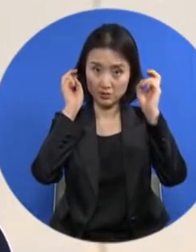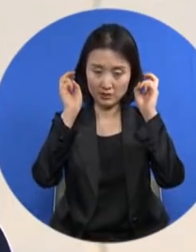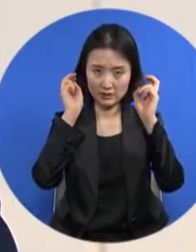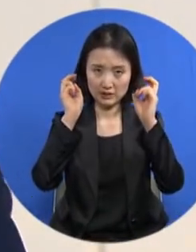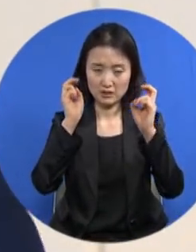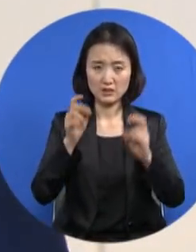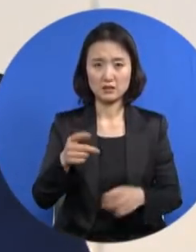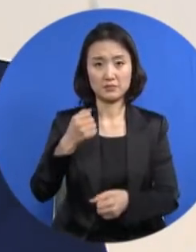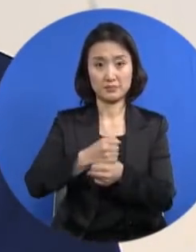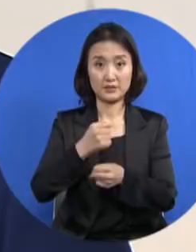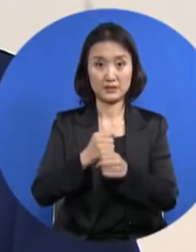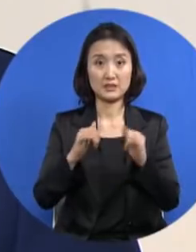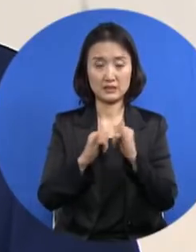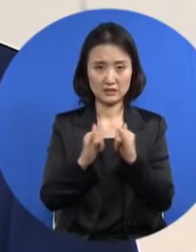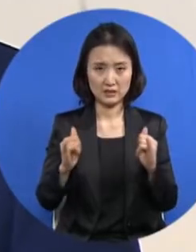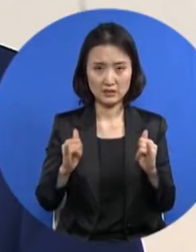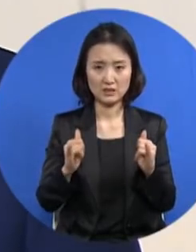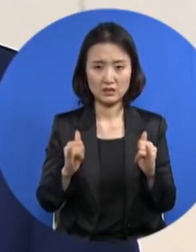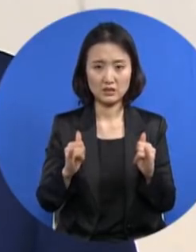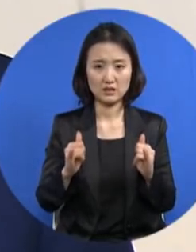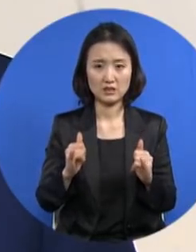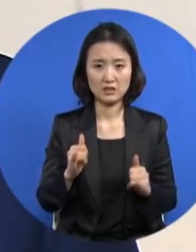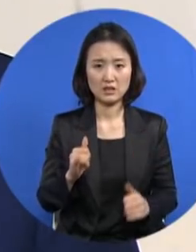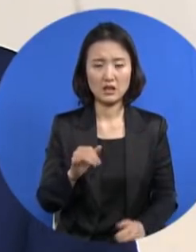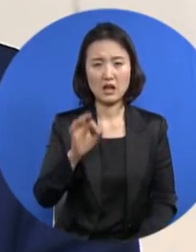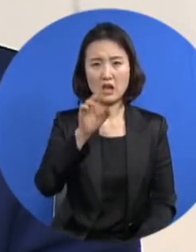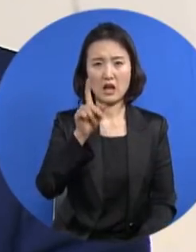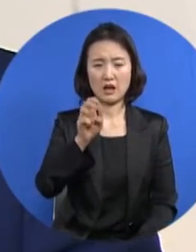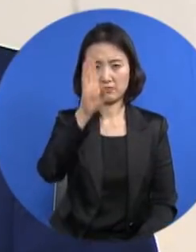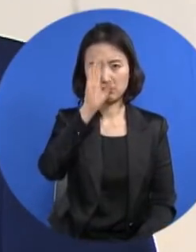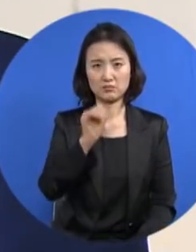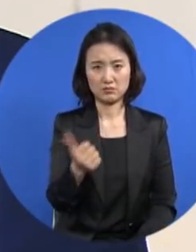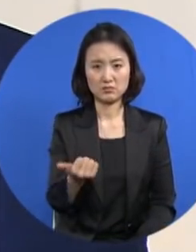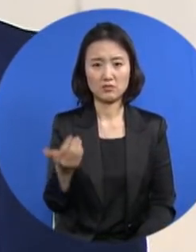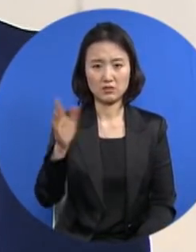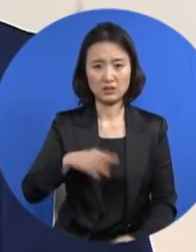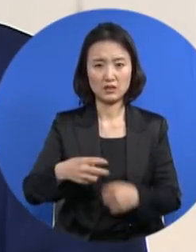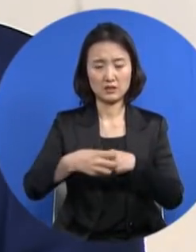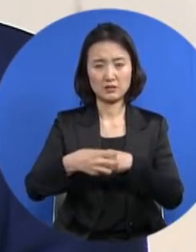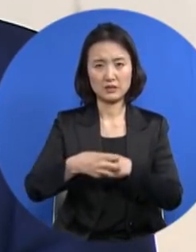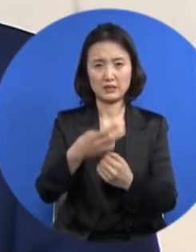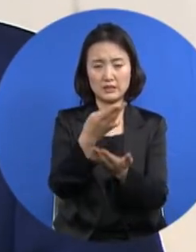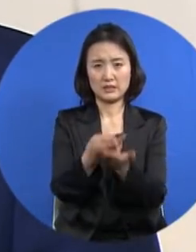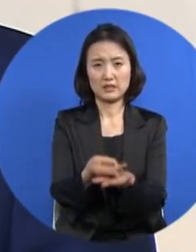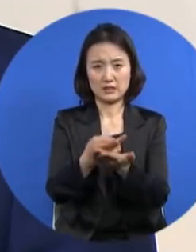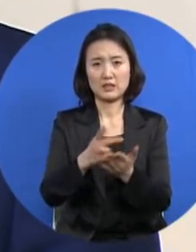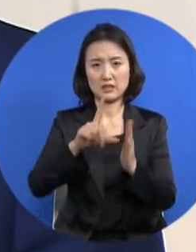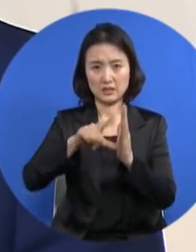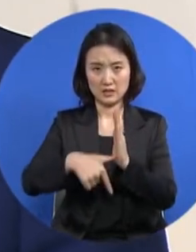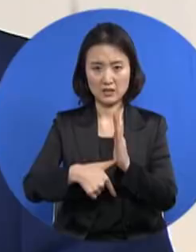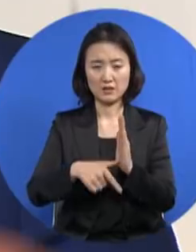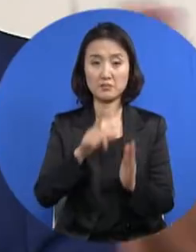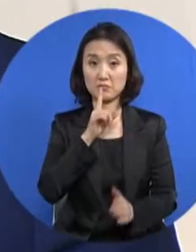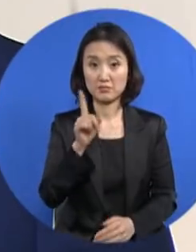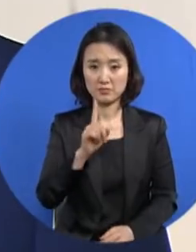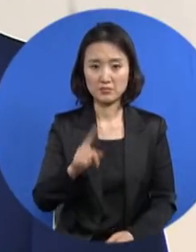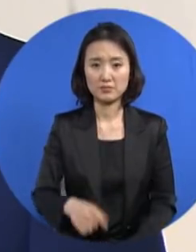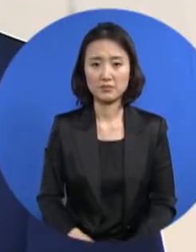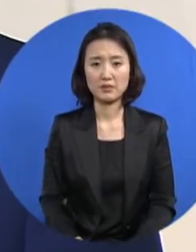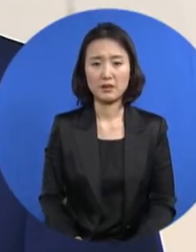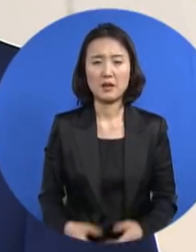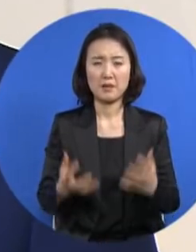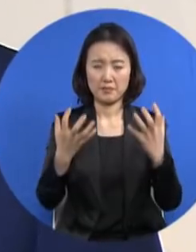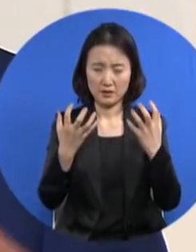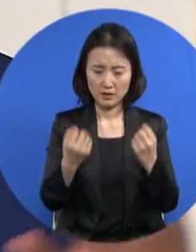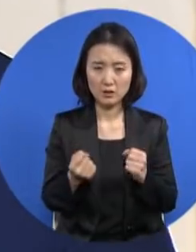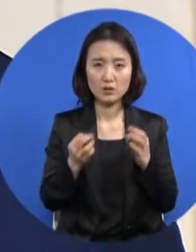만든 분이신데요. 이분이 돌아가시기 전에 암으로 돌아가셨는데 이렇게 침대에서 이렇게 누워서 내가 그 많은 것을